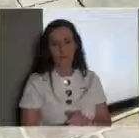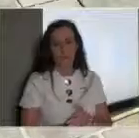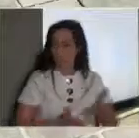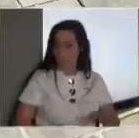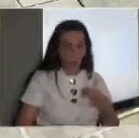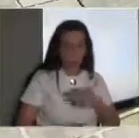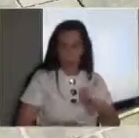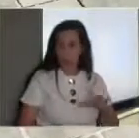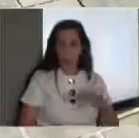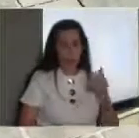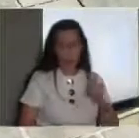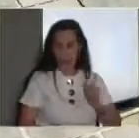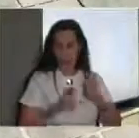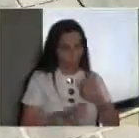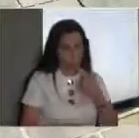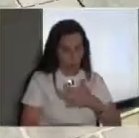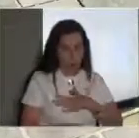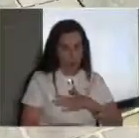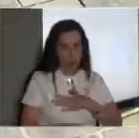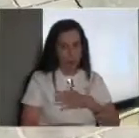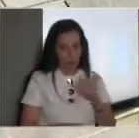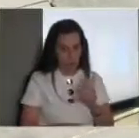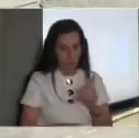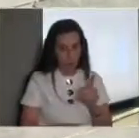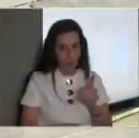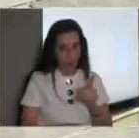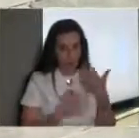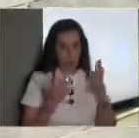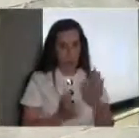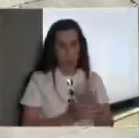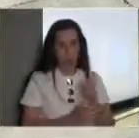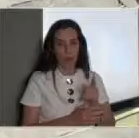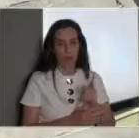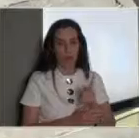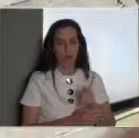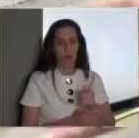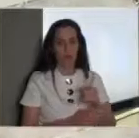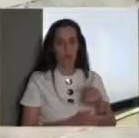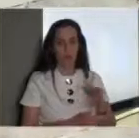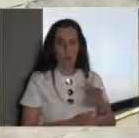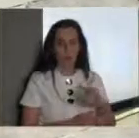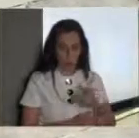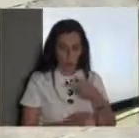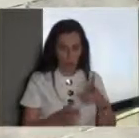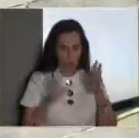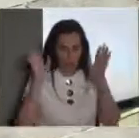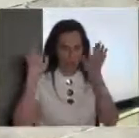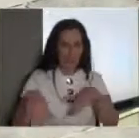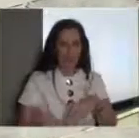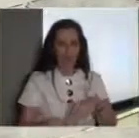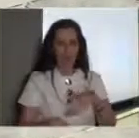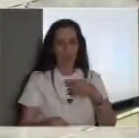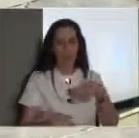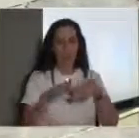הבנים שלי, הבנים שיוצאים מיחידה קרבית, אני אומר לך, זה לא שזה סיפור. הוא תלך לצבא, אתה לא יכול לצבא, איך הוא לעזאזל, אתם לא